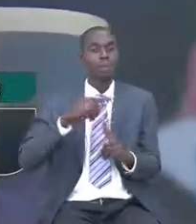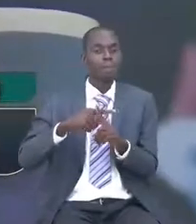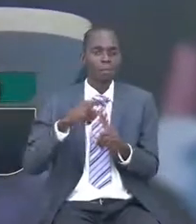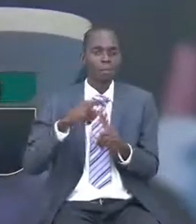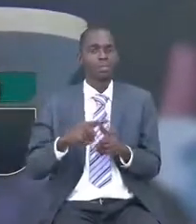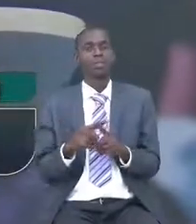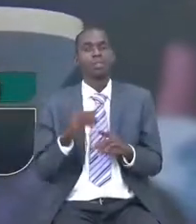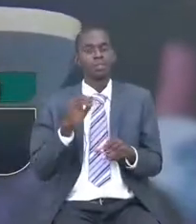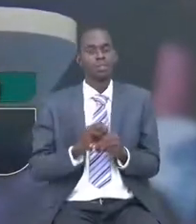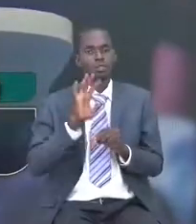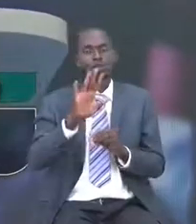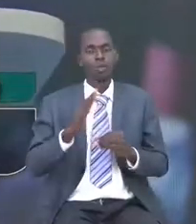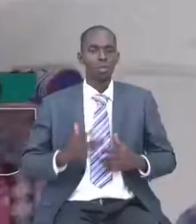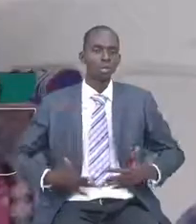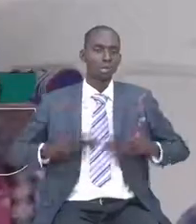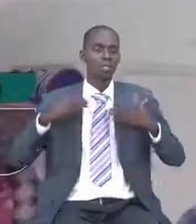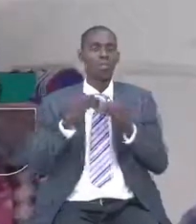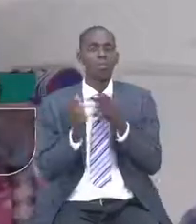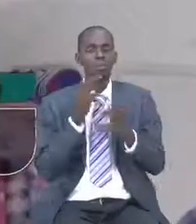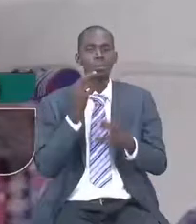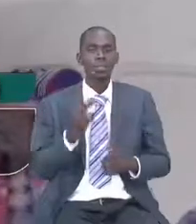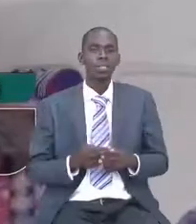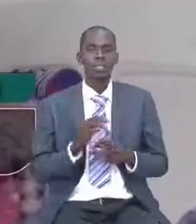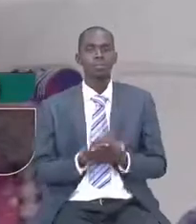positives dans ta vie au nom de Jésus.